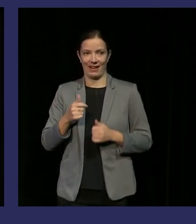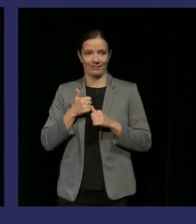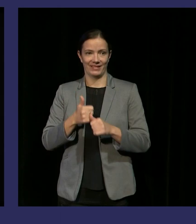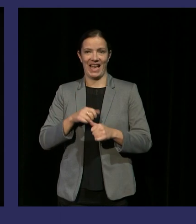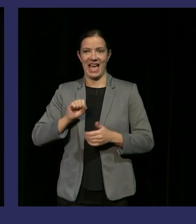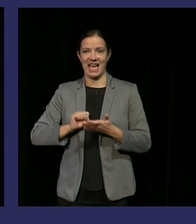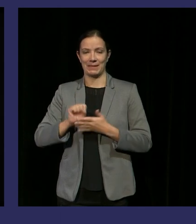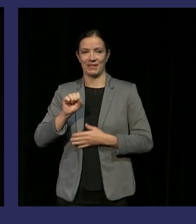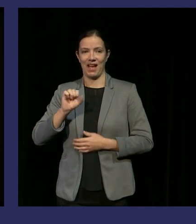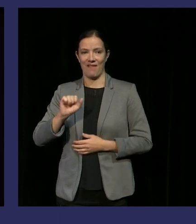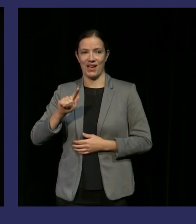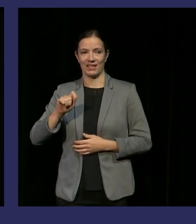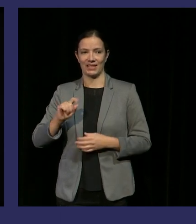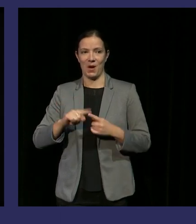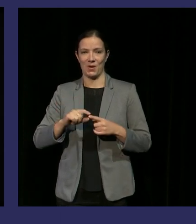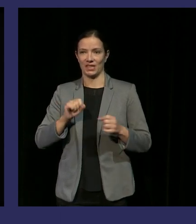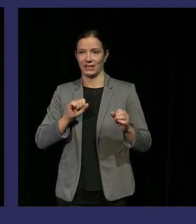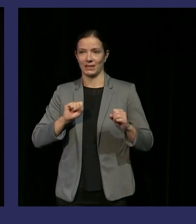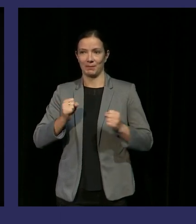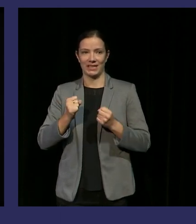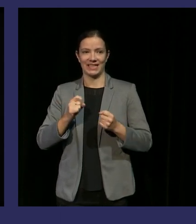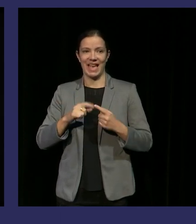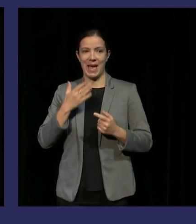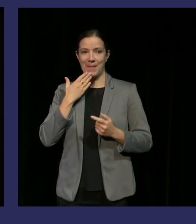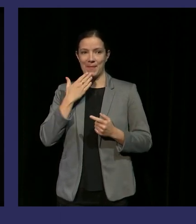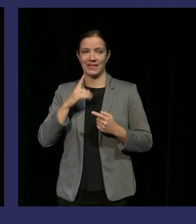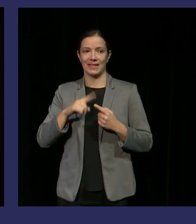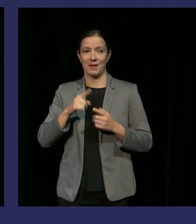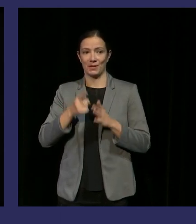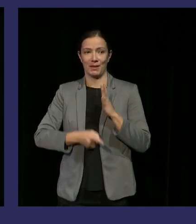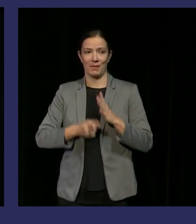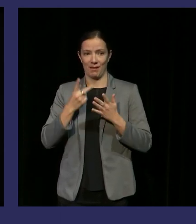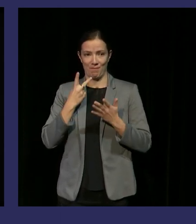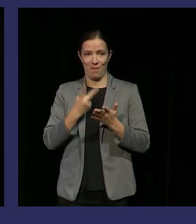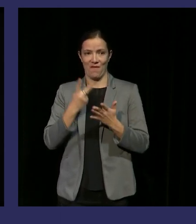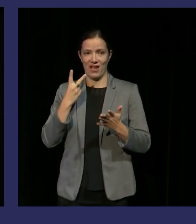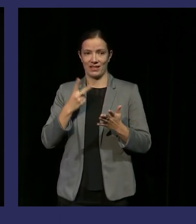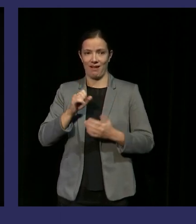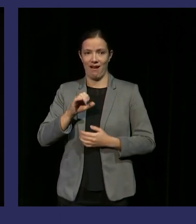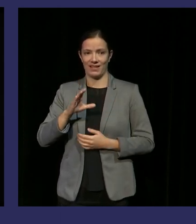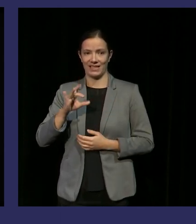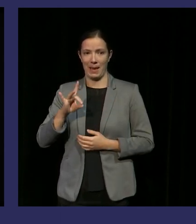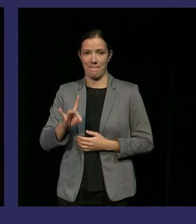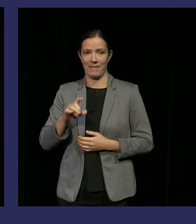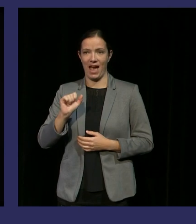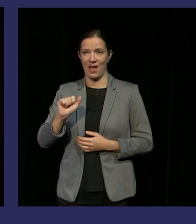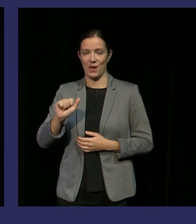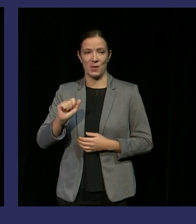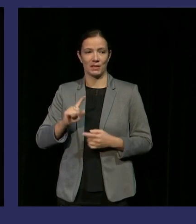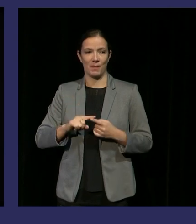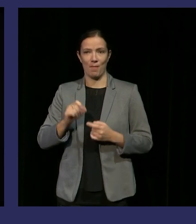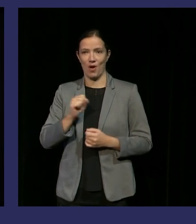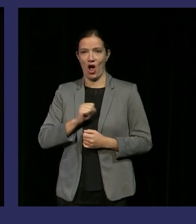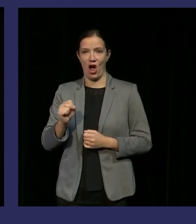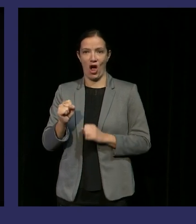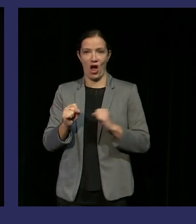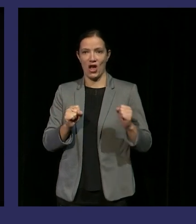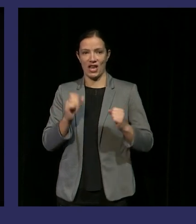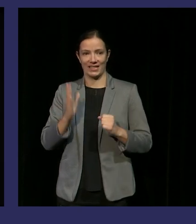ekspressiv afasi og spastisk hemiparese, samtidig fått påvist ASIP-aneurisme på høyre